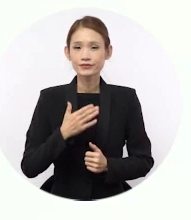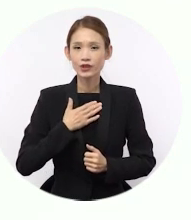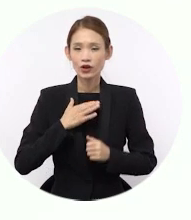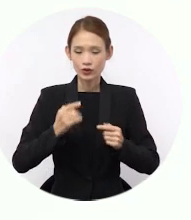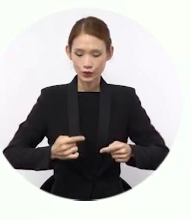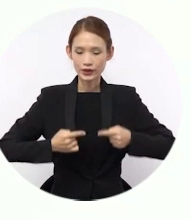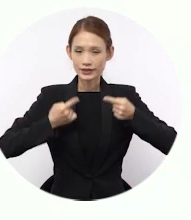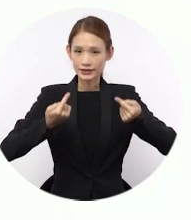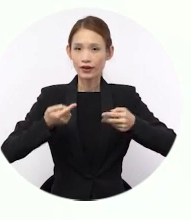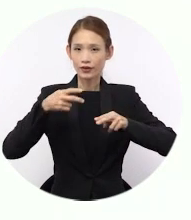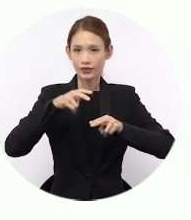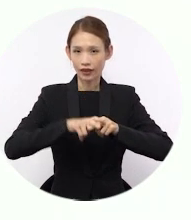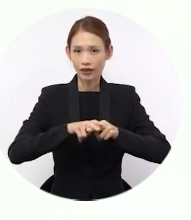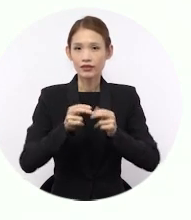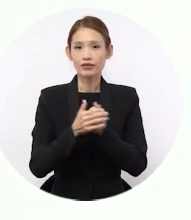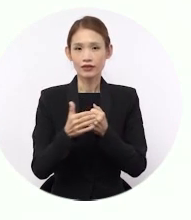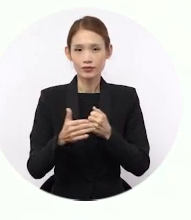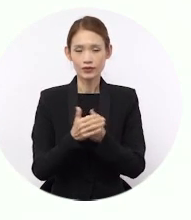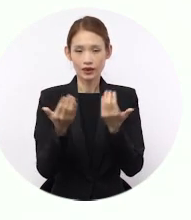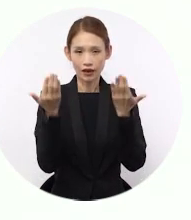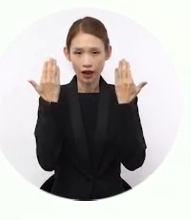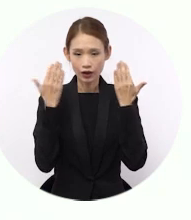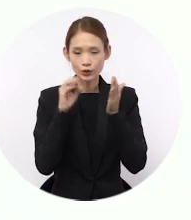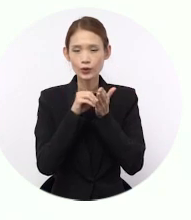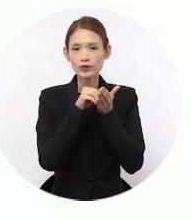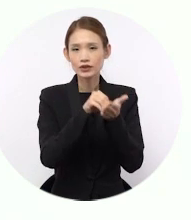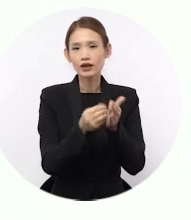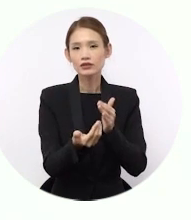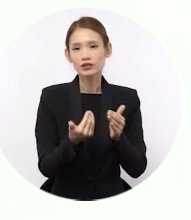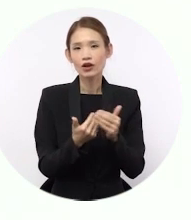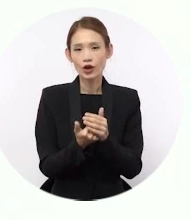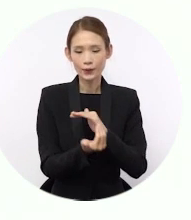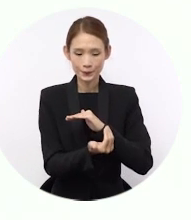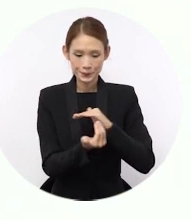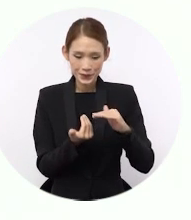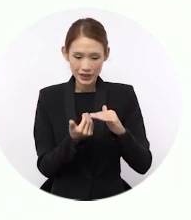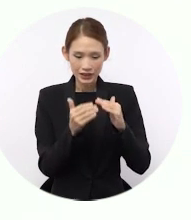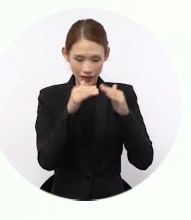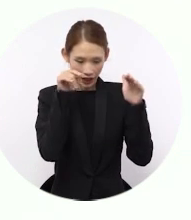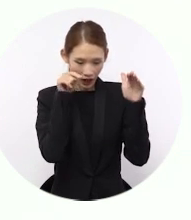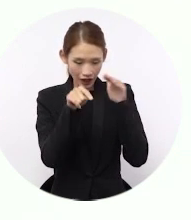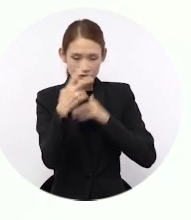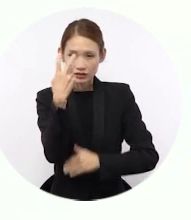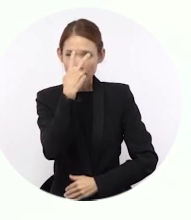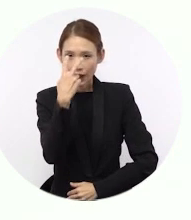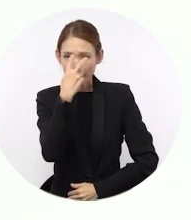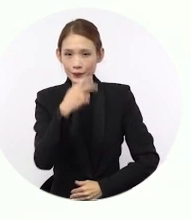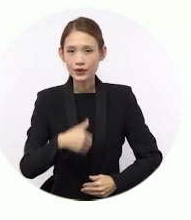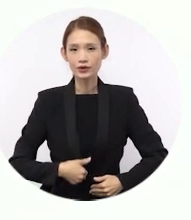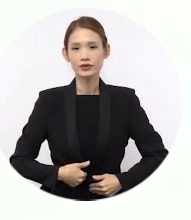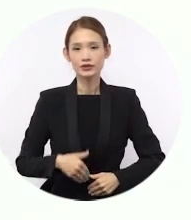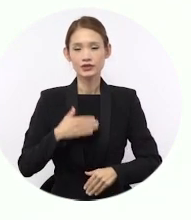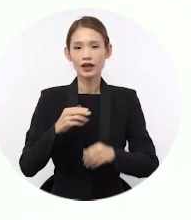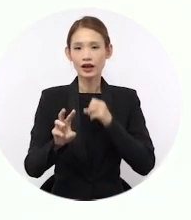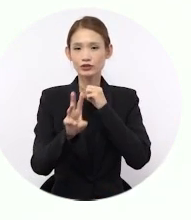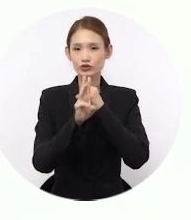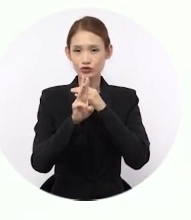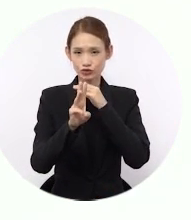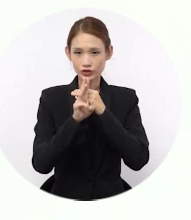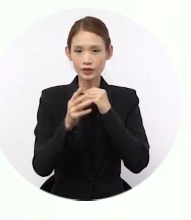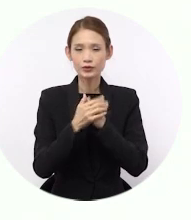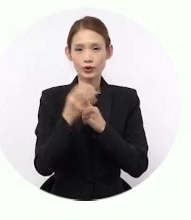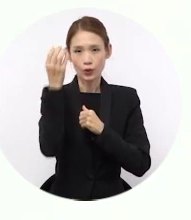저는 휠체어를 이용하기 때문에 학교에 입학하기 전에 사전 답사를 가야 돼요. 지금 제가 중학교